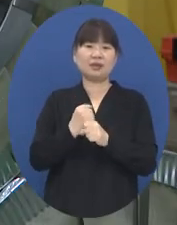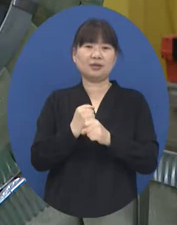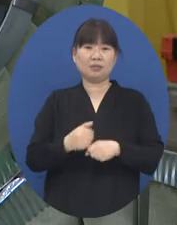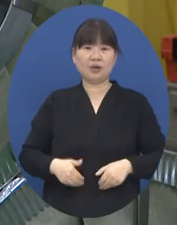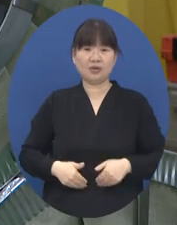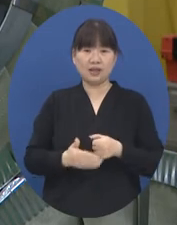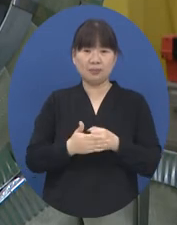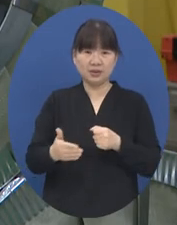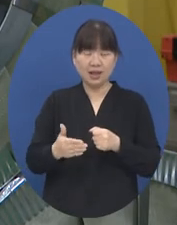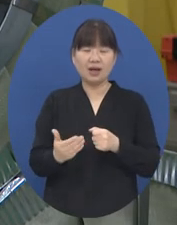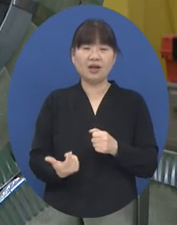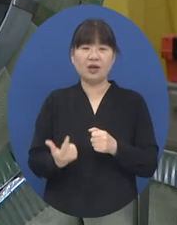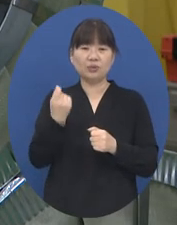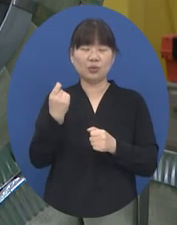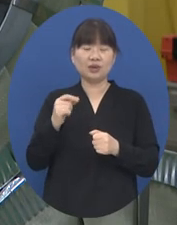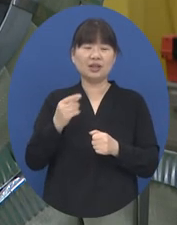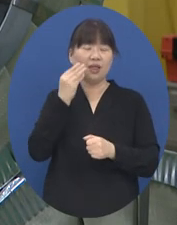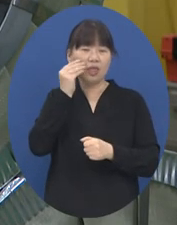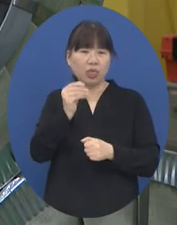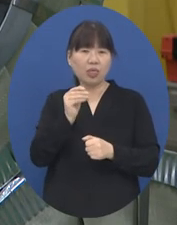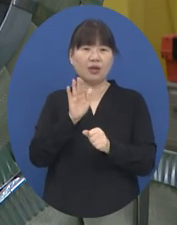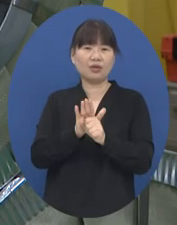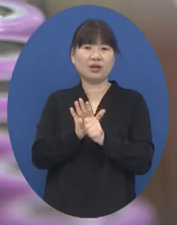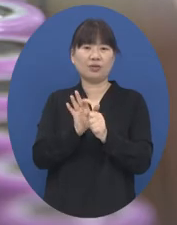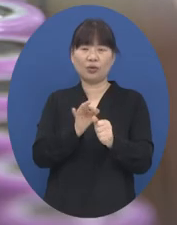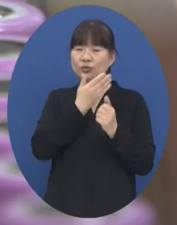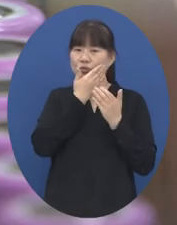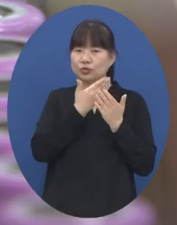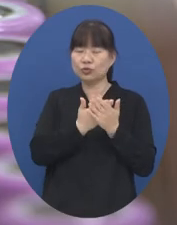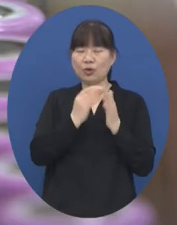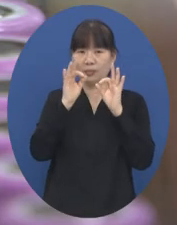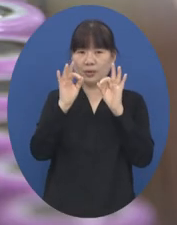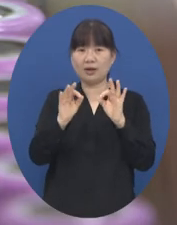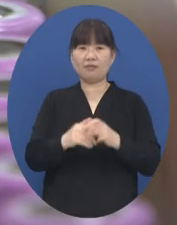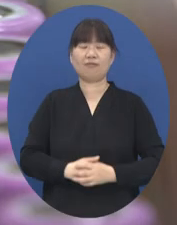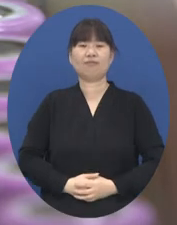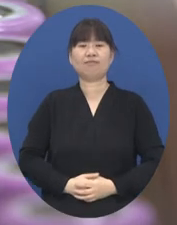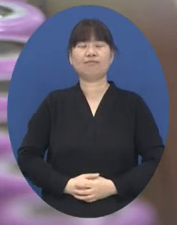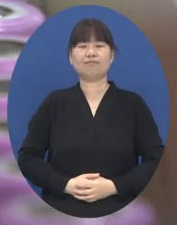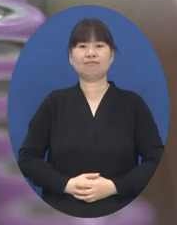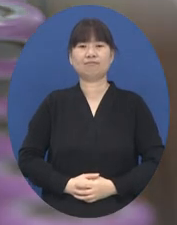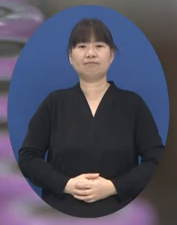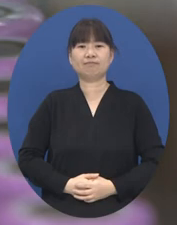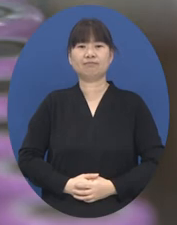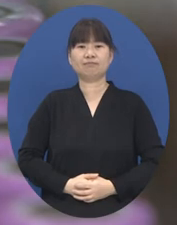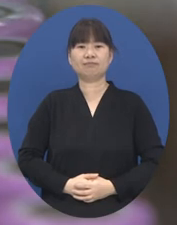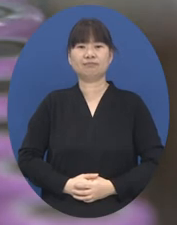정착 지원을 매우 중요한 정책으로 보고 있습니다. 경기지TV 최지연입니다.